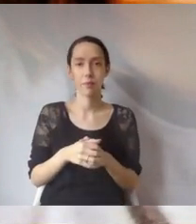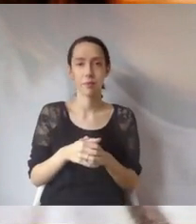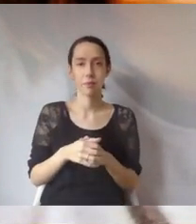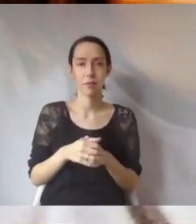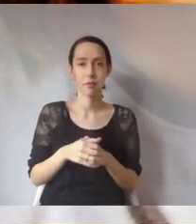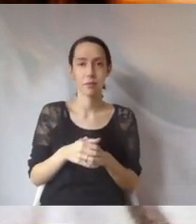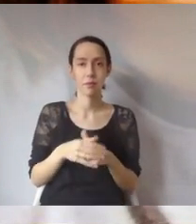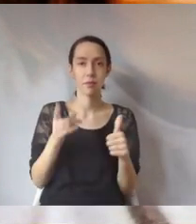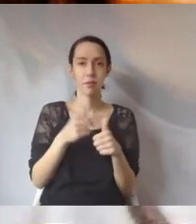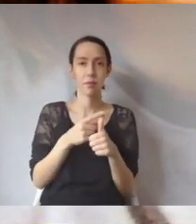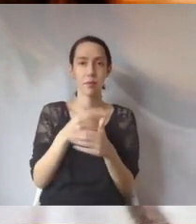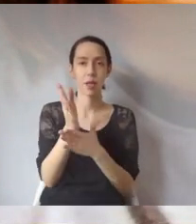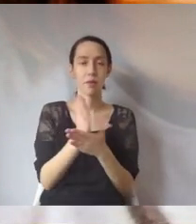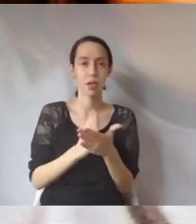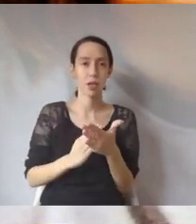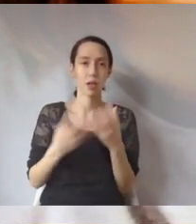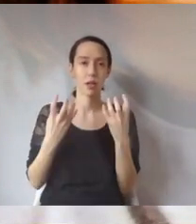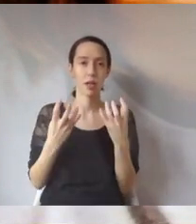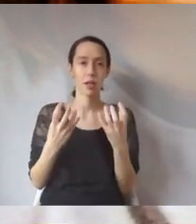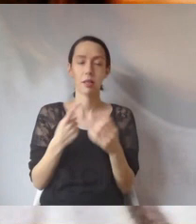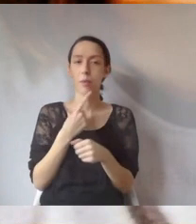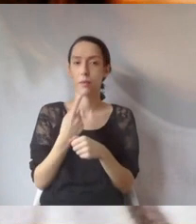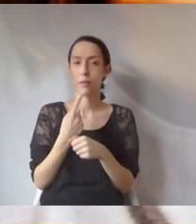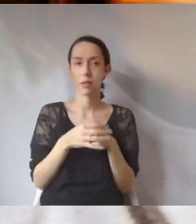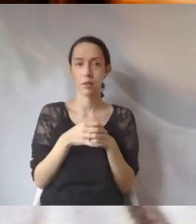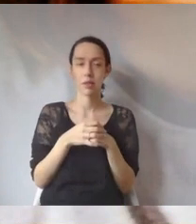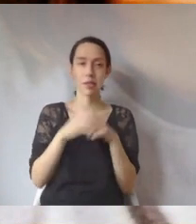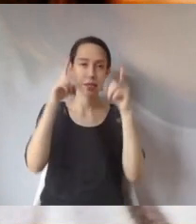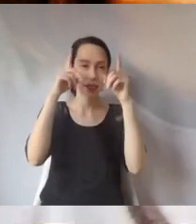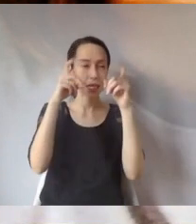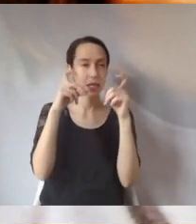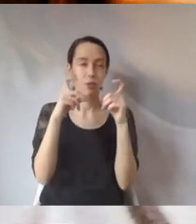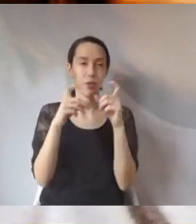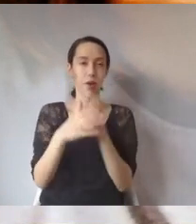pierwsza część, do której bym się chciała odnieść, to jest zdjęcie